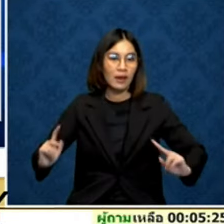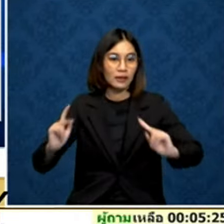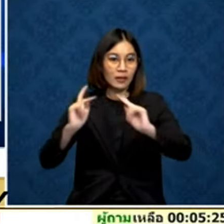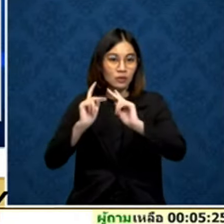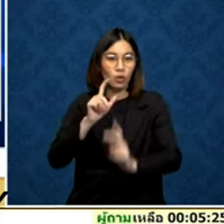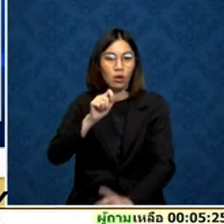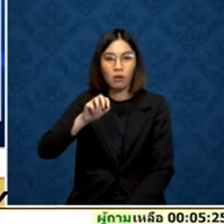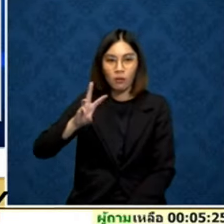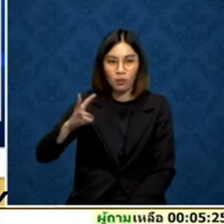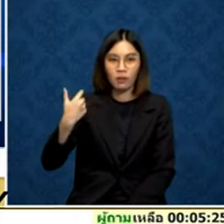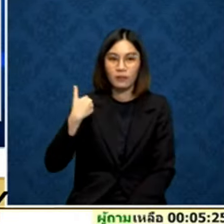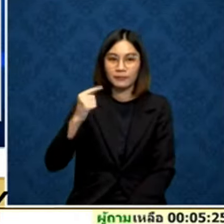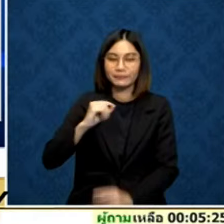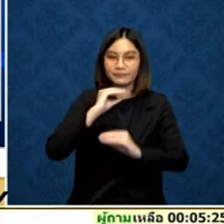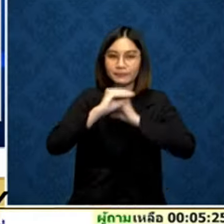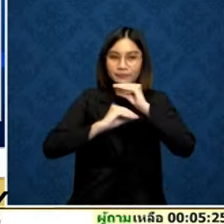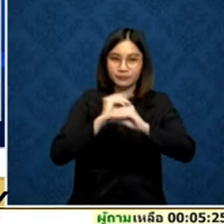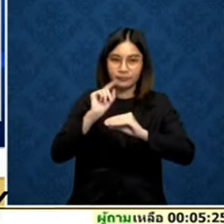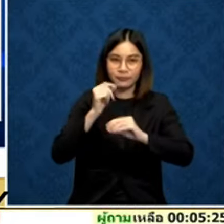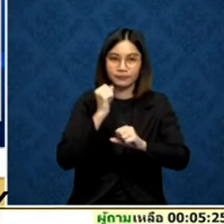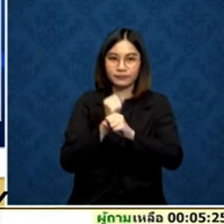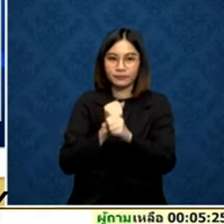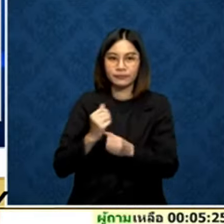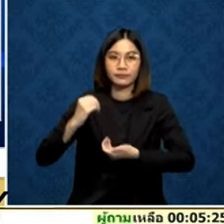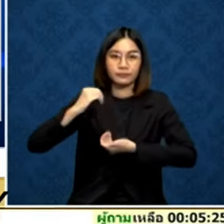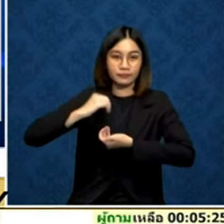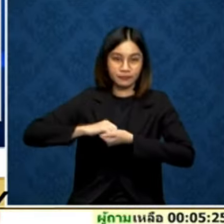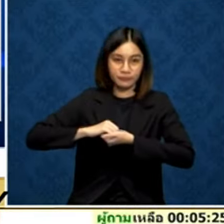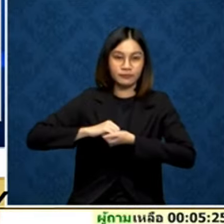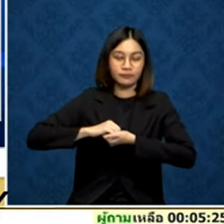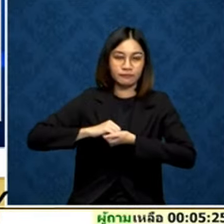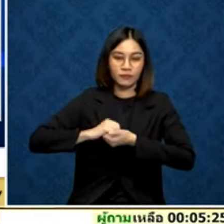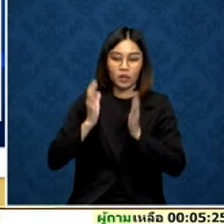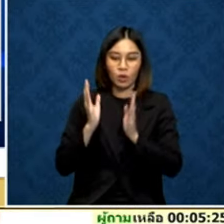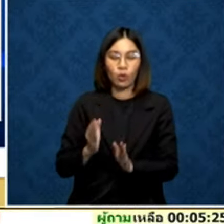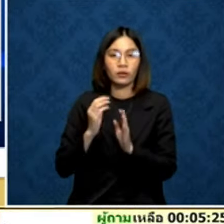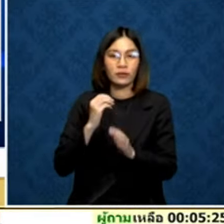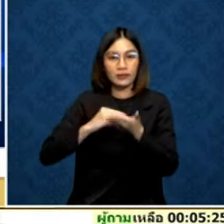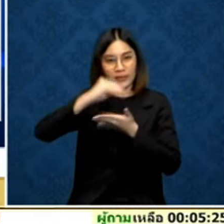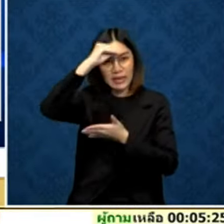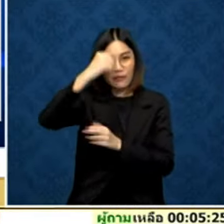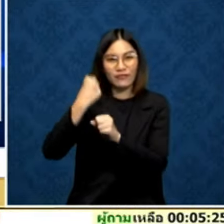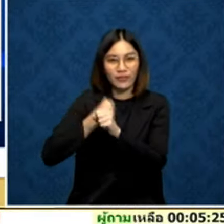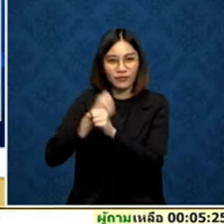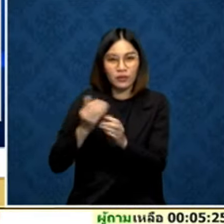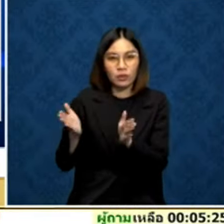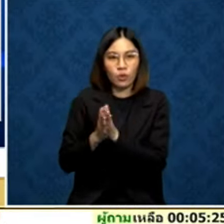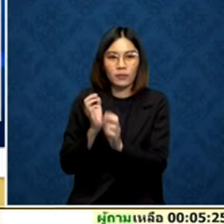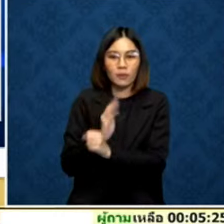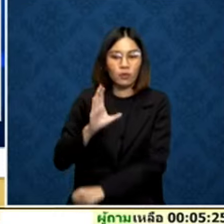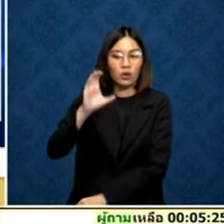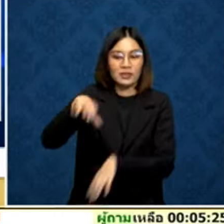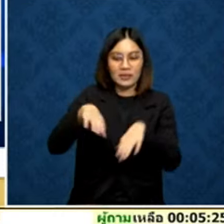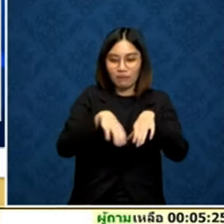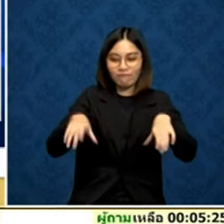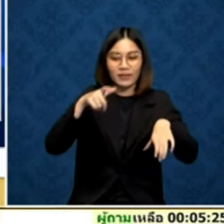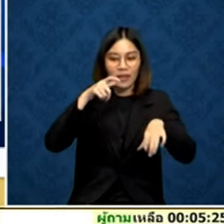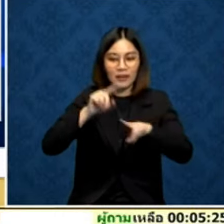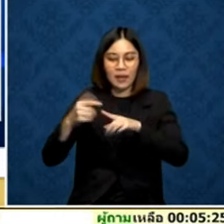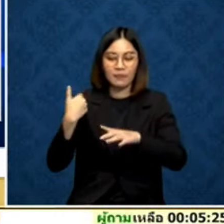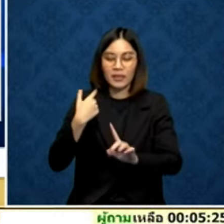เองก็มีโครงการที่เราจะทำร่วมกับเป็นอินเทอร์นชิพเข้ากับบริษัทอุตสาหกรรมใหญ่ๆนะครับซึ่งก็มีอยู่แล้วประมาณ3